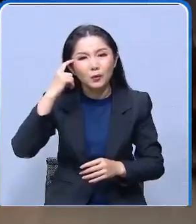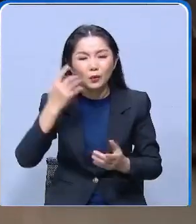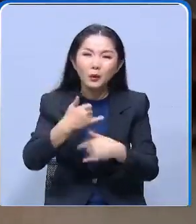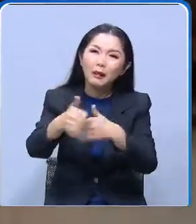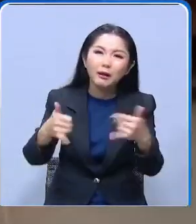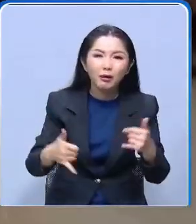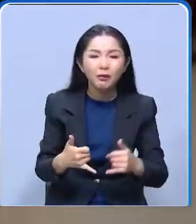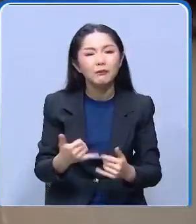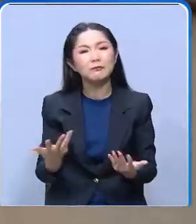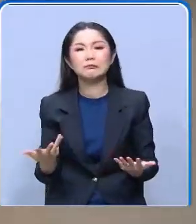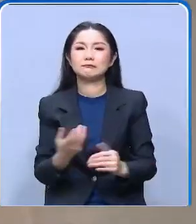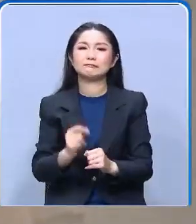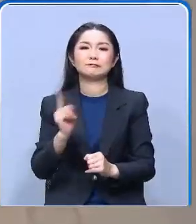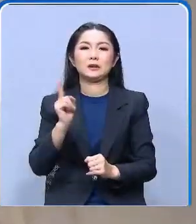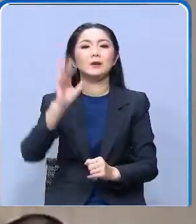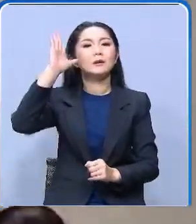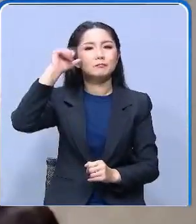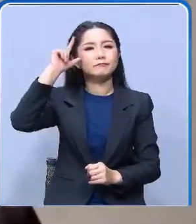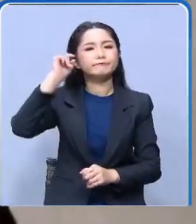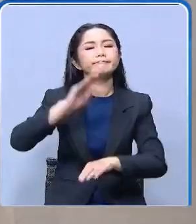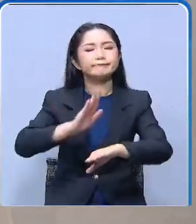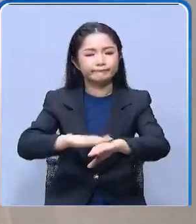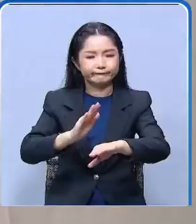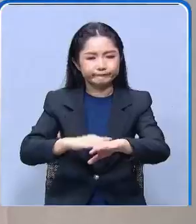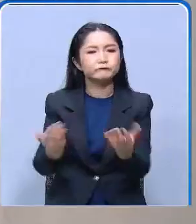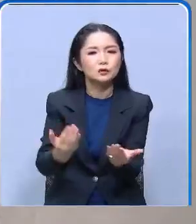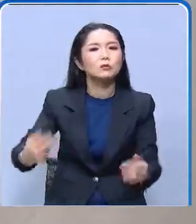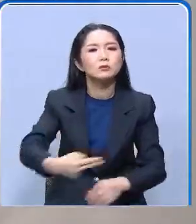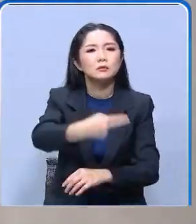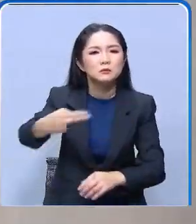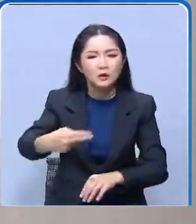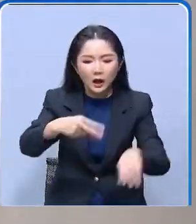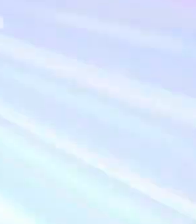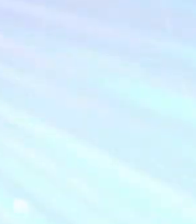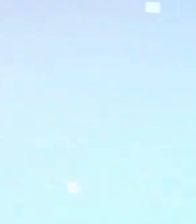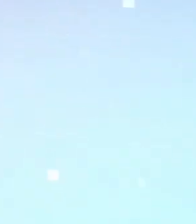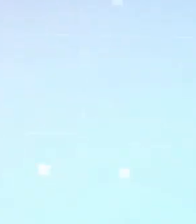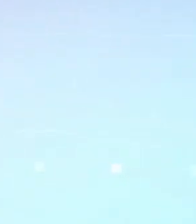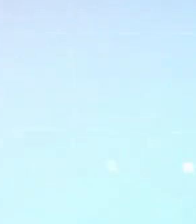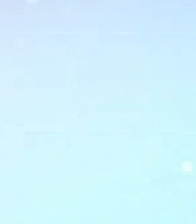งนั้นเนี่ยนะครับก็เตือนผู้ปกครองกันหน่อยนะครับดูแลบุตรหลานให้ดีเพื่อป้องกันไม่เกิดเหตุการณ์ลักษณะแบบนี้นะครับ